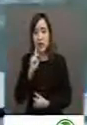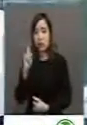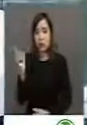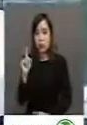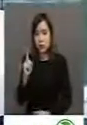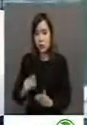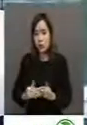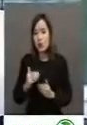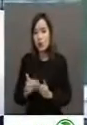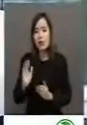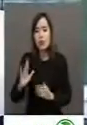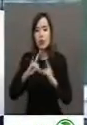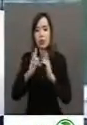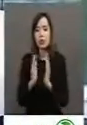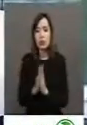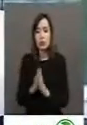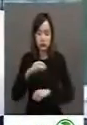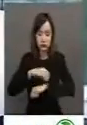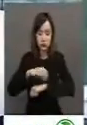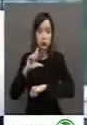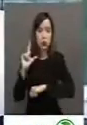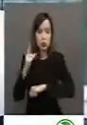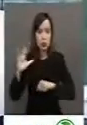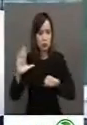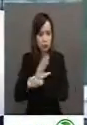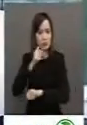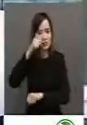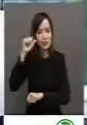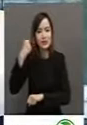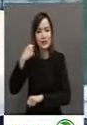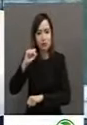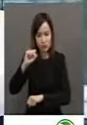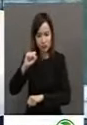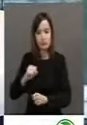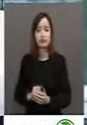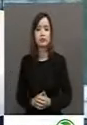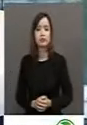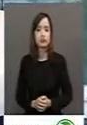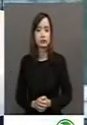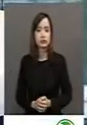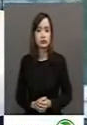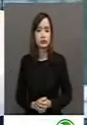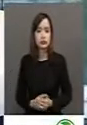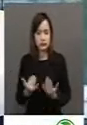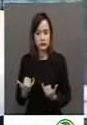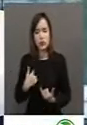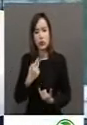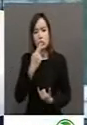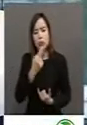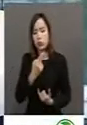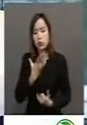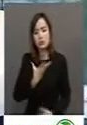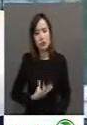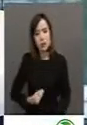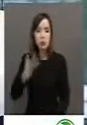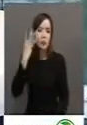ความคืบหน้าที่วัดพระธรรมกายกันบ้างค่ะหลังจากที่ครบกำหนด10วันของหมายค้นนะคะซึ่งล่าสุดเองก็เกิดเหตุสลดขึ้นเมื่อวานนี้